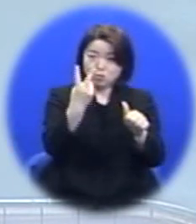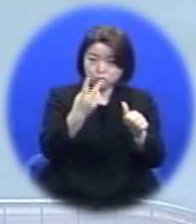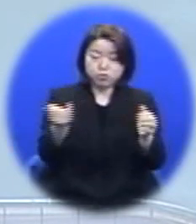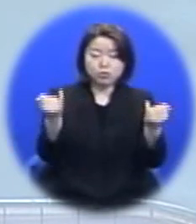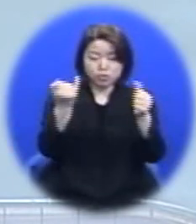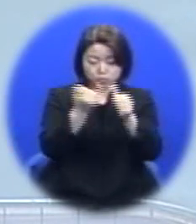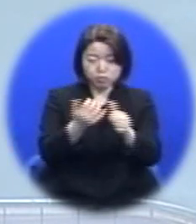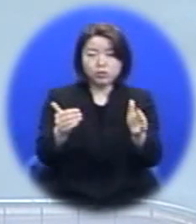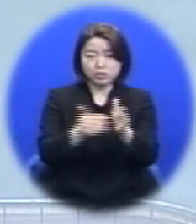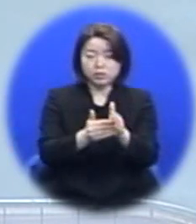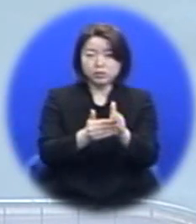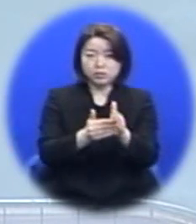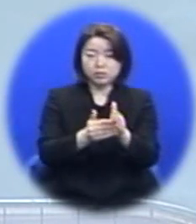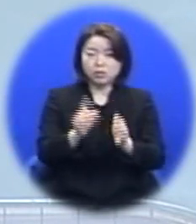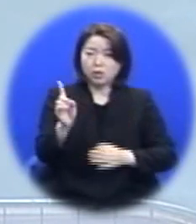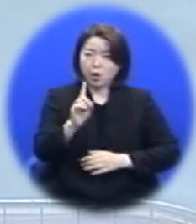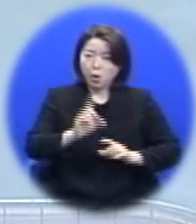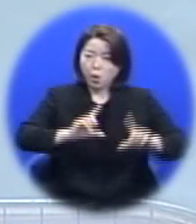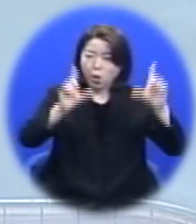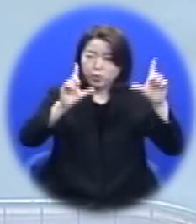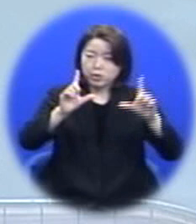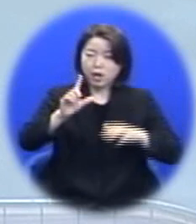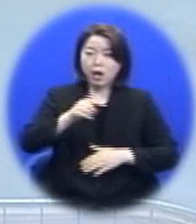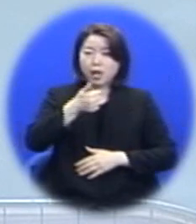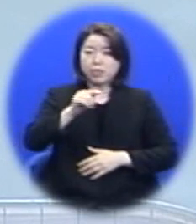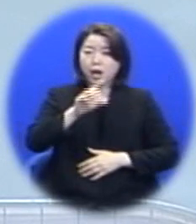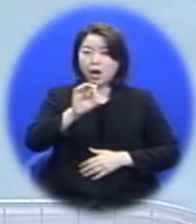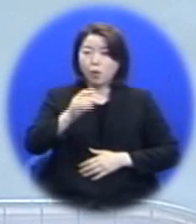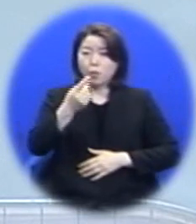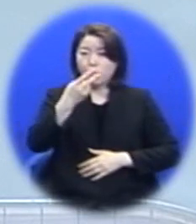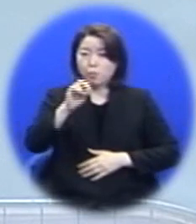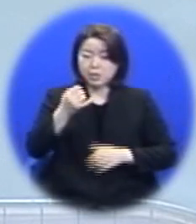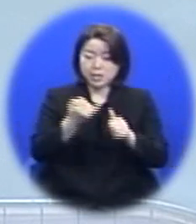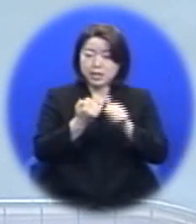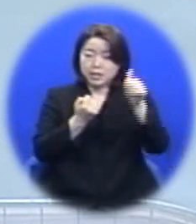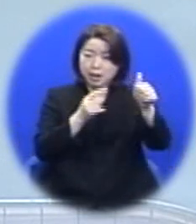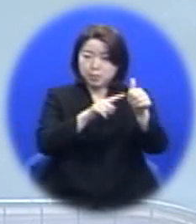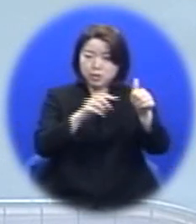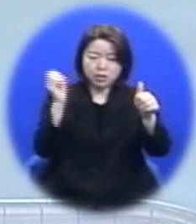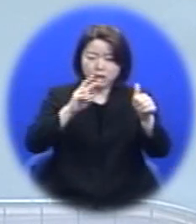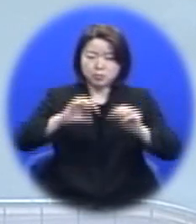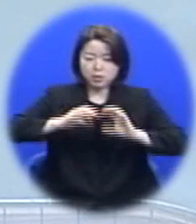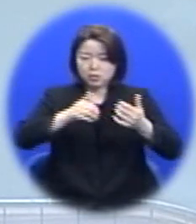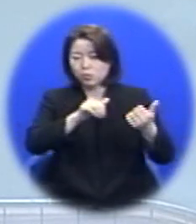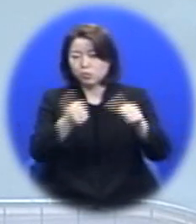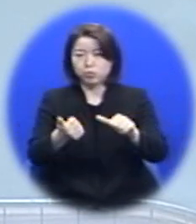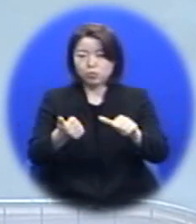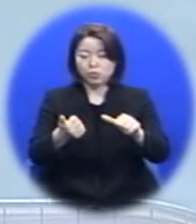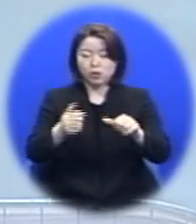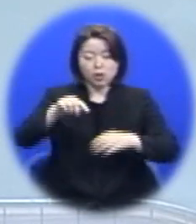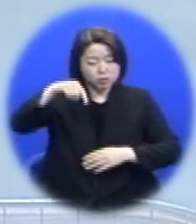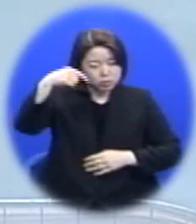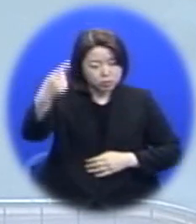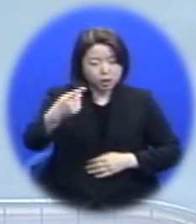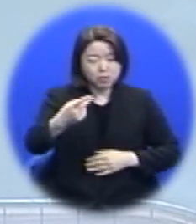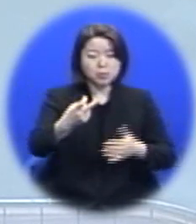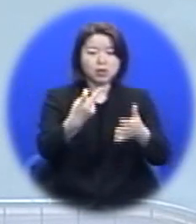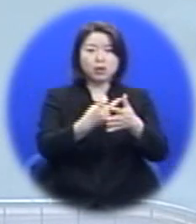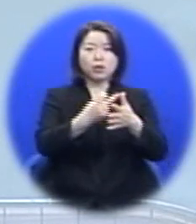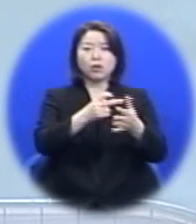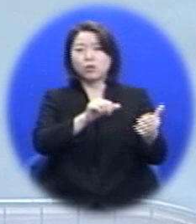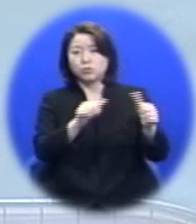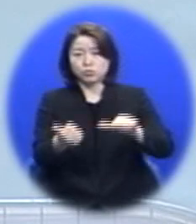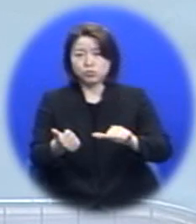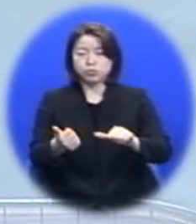어느 날 남편이 갑자기 세상을 떠났습니다. 그리고 그 이어서 큰아들이 죽었습니다. 얼마 안 가서